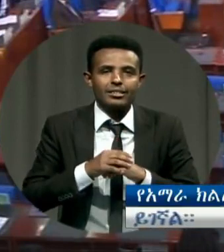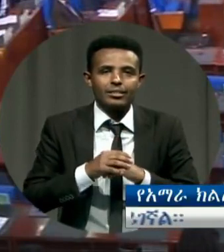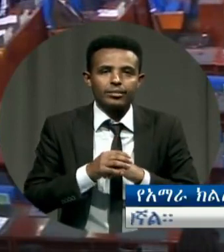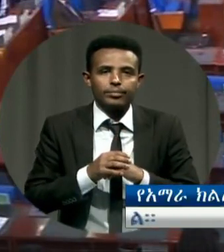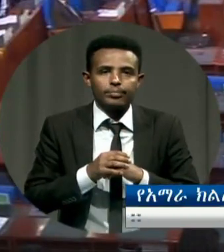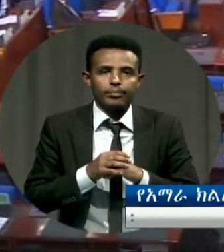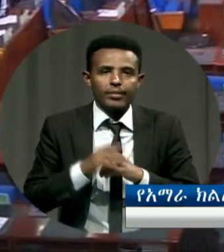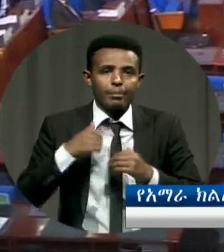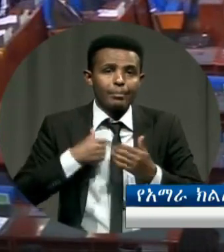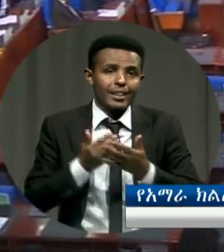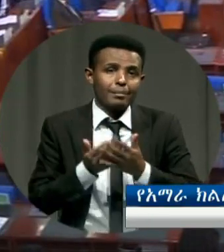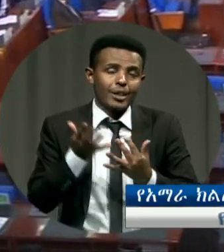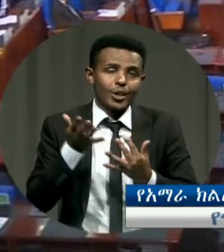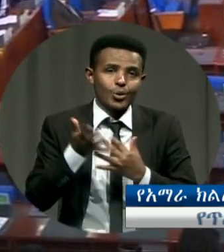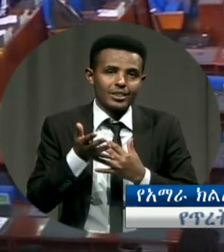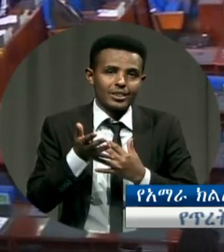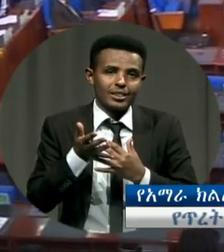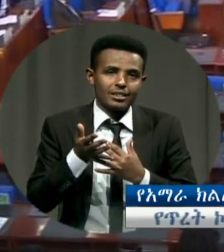በእኔም በኩል